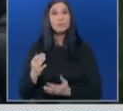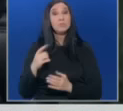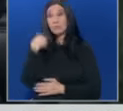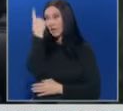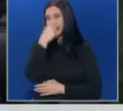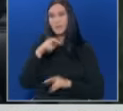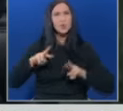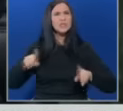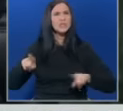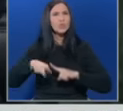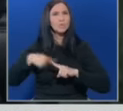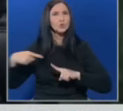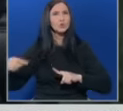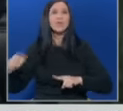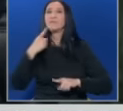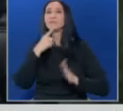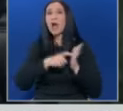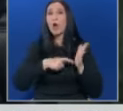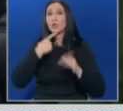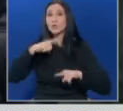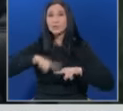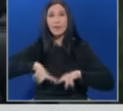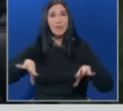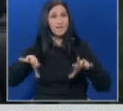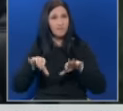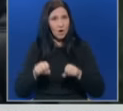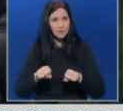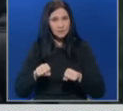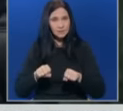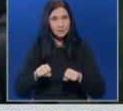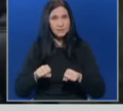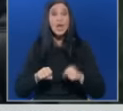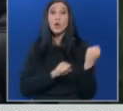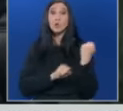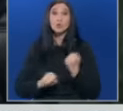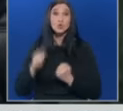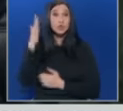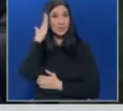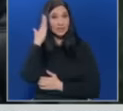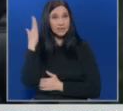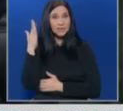по различни процедури в Закона за съдебната власт и Конституцията на страната,